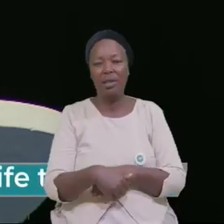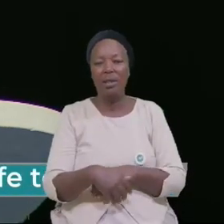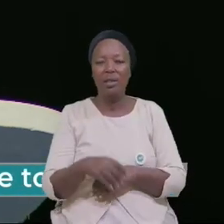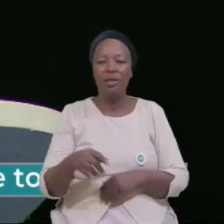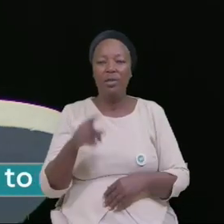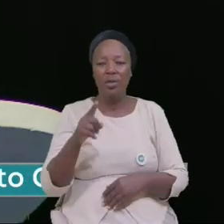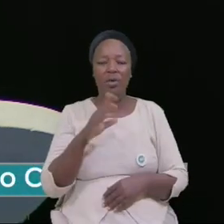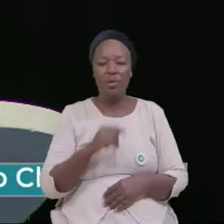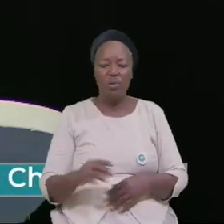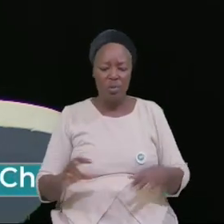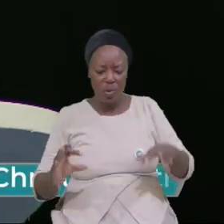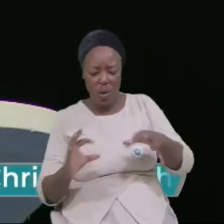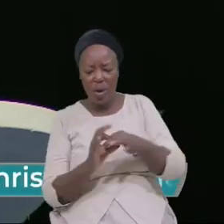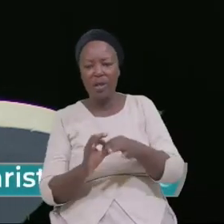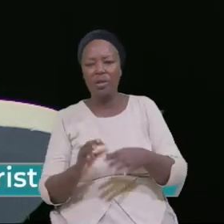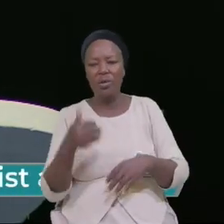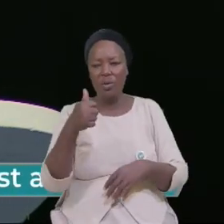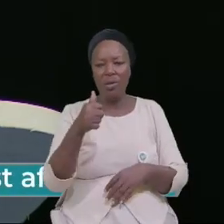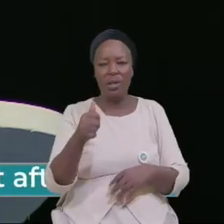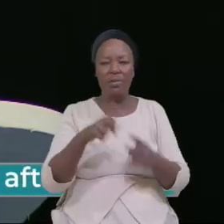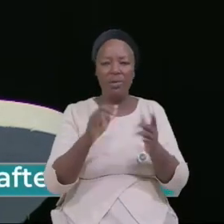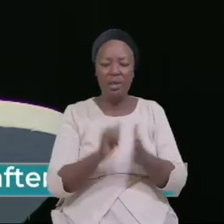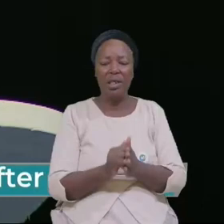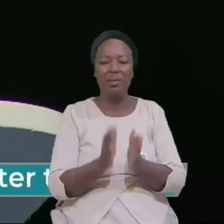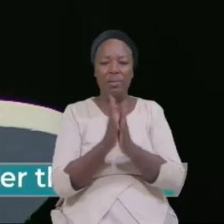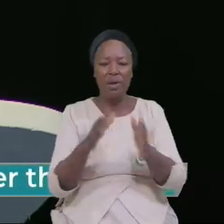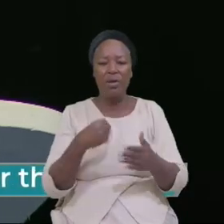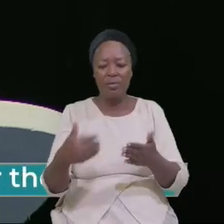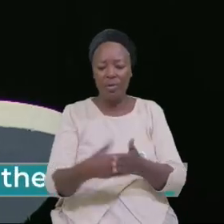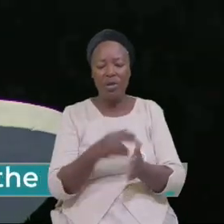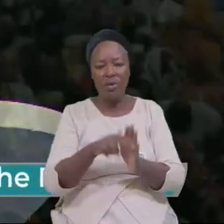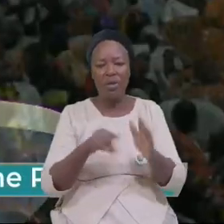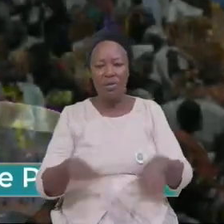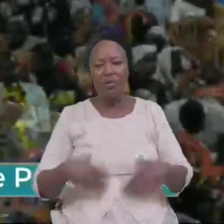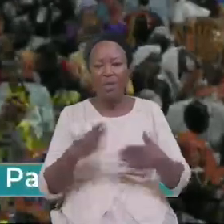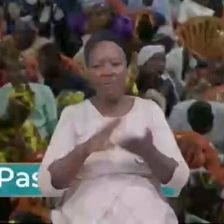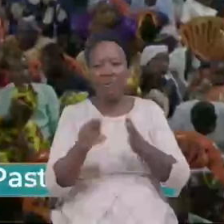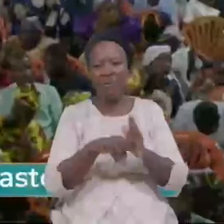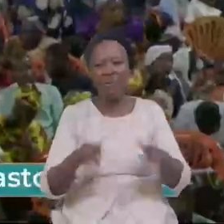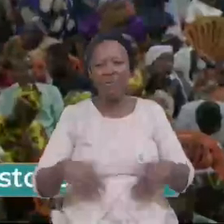vous êtes connecté à cette prière pour la nouveauté de vie et la victoire.